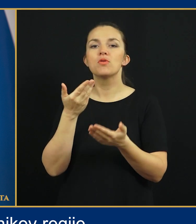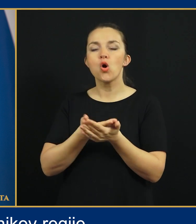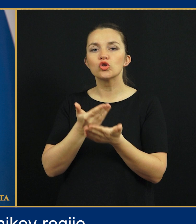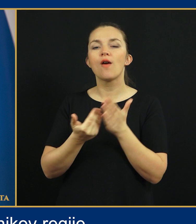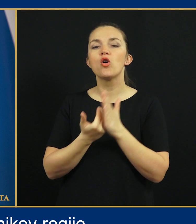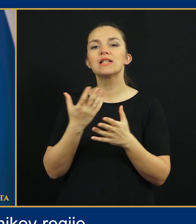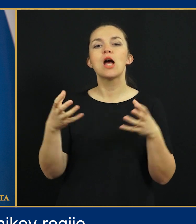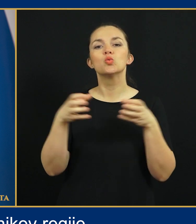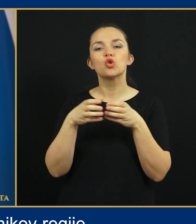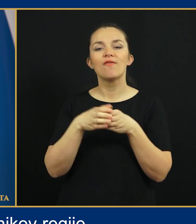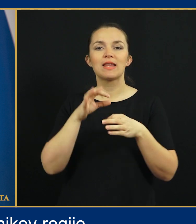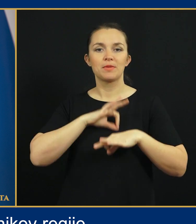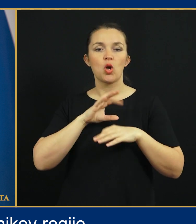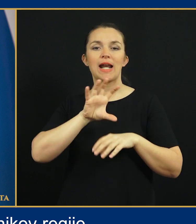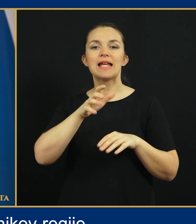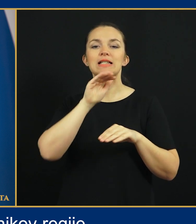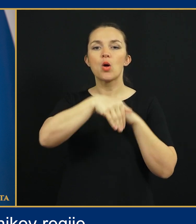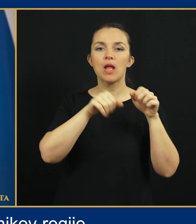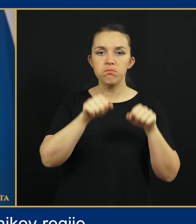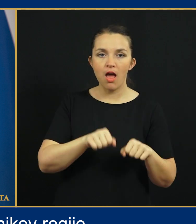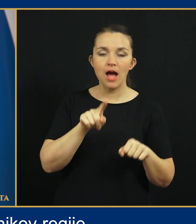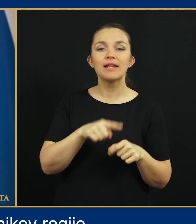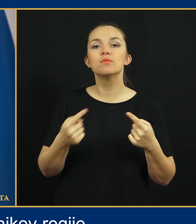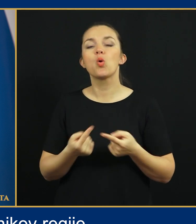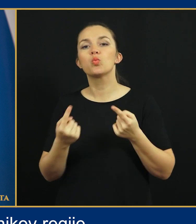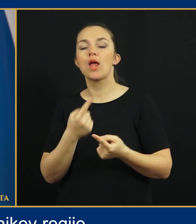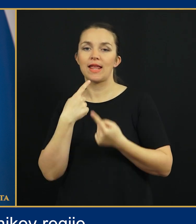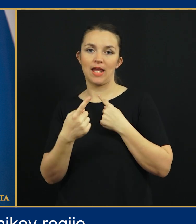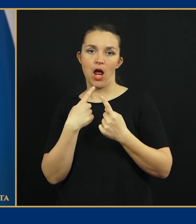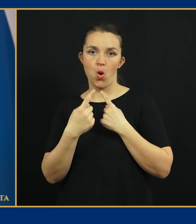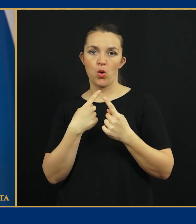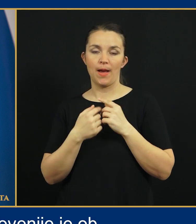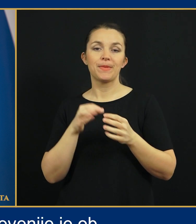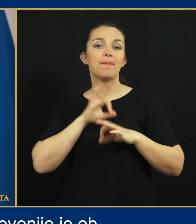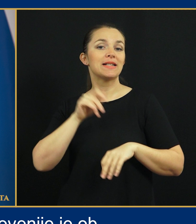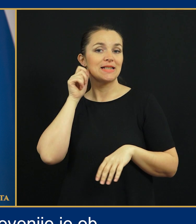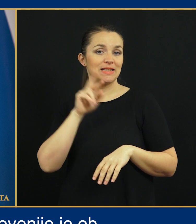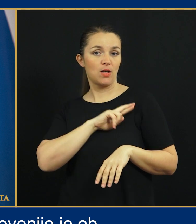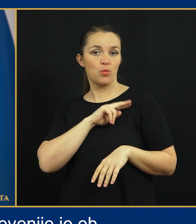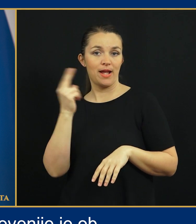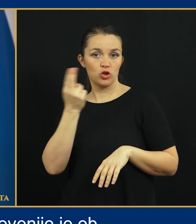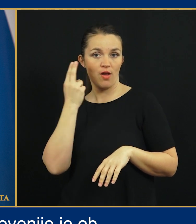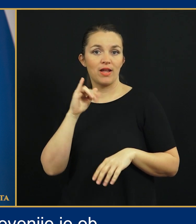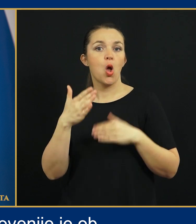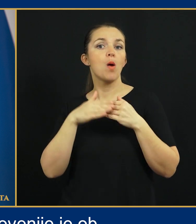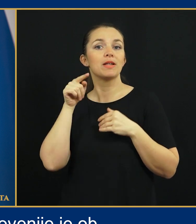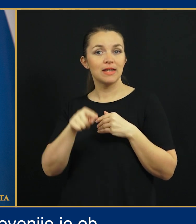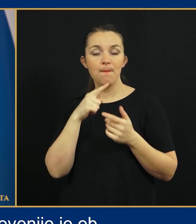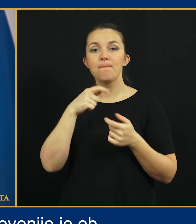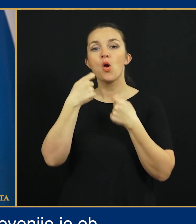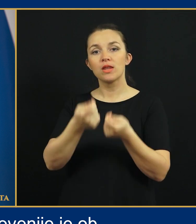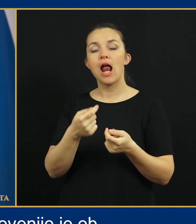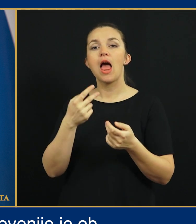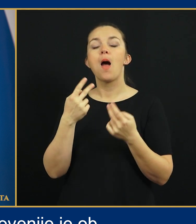združevanje predsednikov regije Zahodnega Balkana in spodbujanje dialoga. Predsednica Republike Slovenije je ob tem